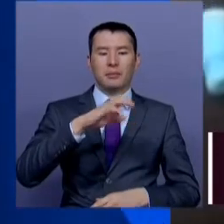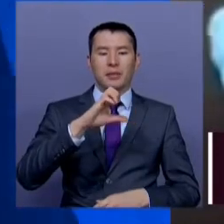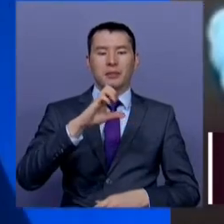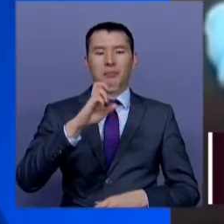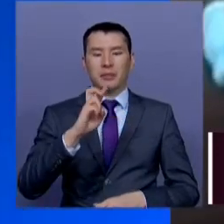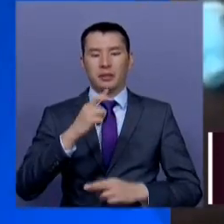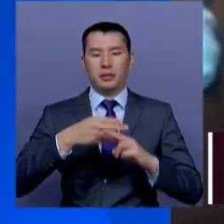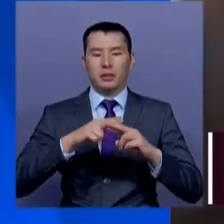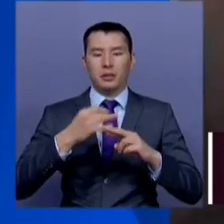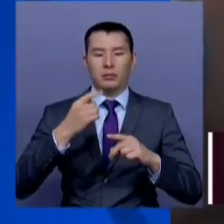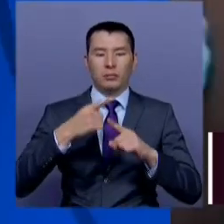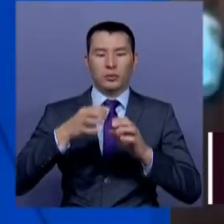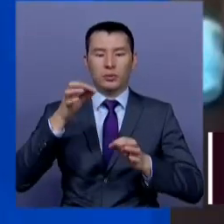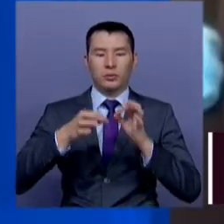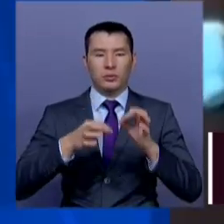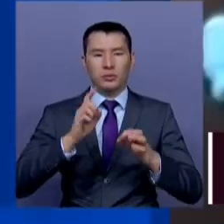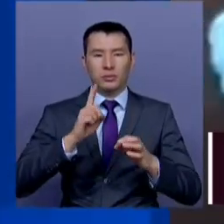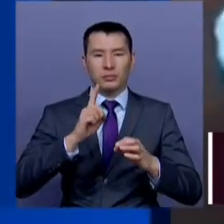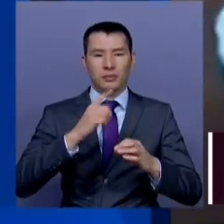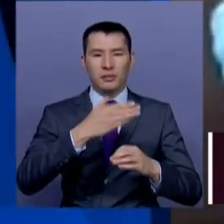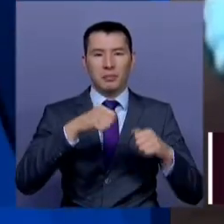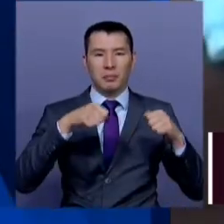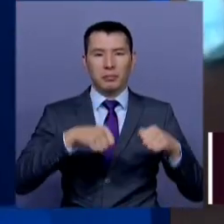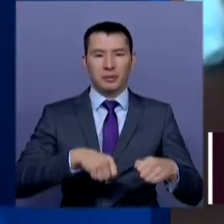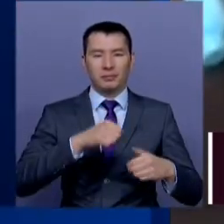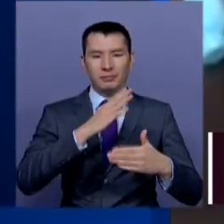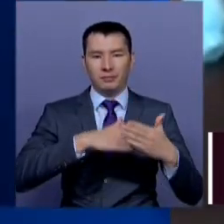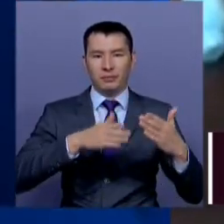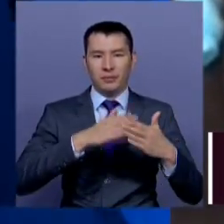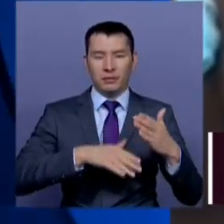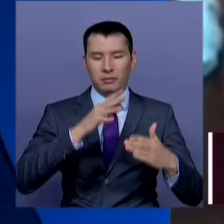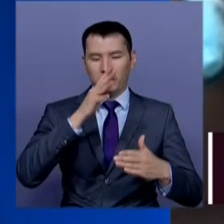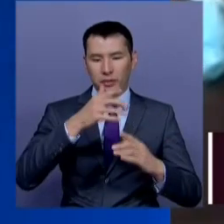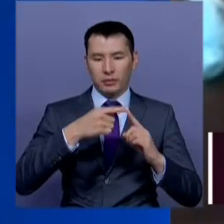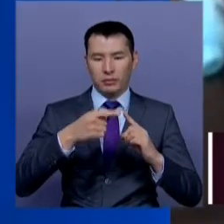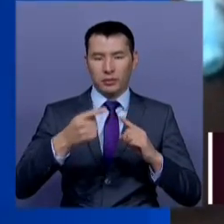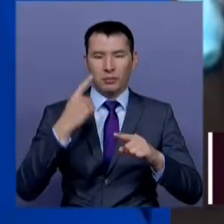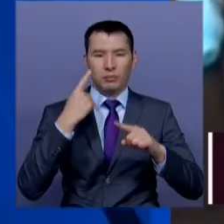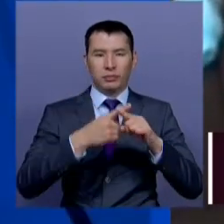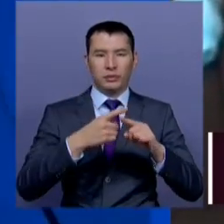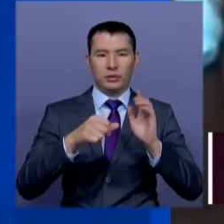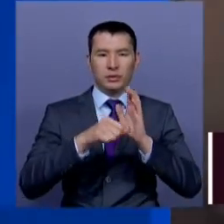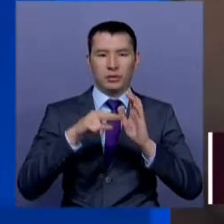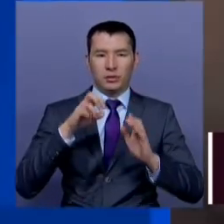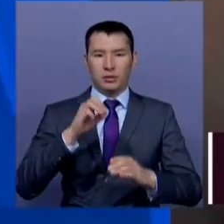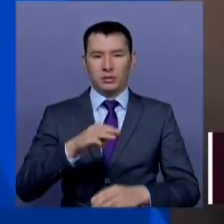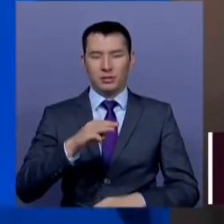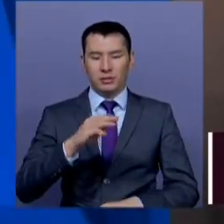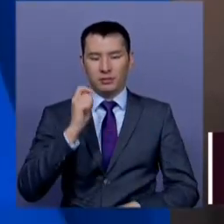также лишил бизнесменов права заниматься деятельностью сроком на 5 лет. С виновных в солидарном порядке взыскана похищенная